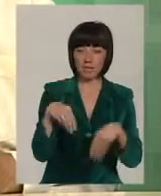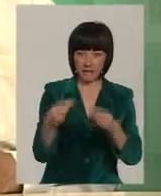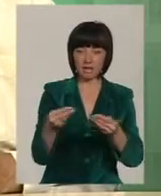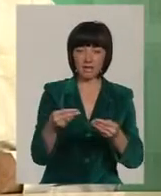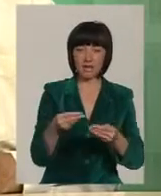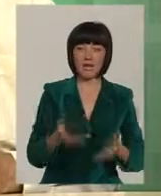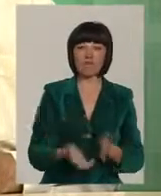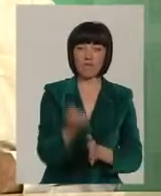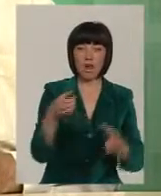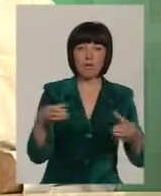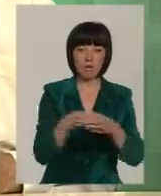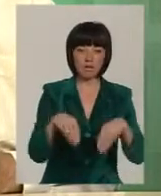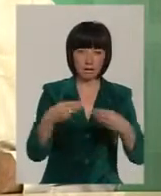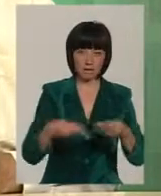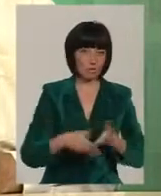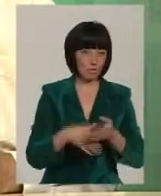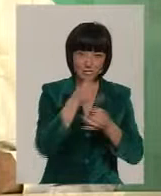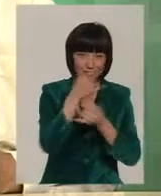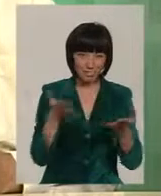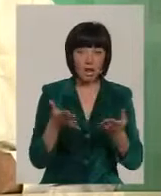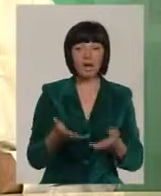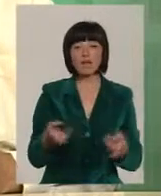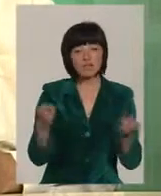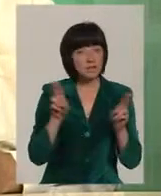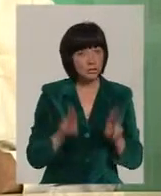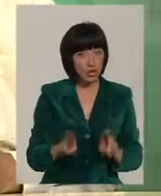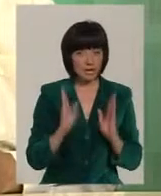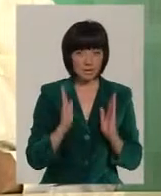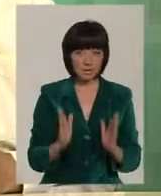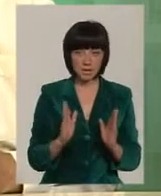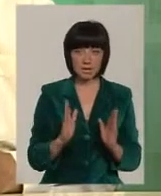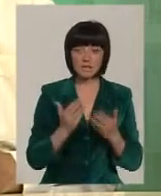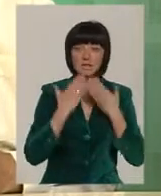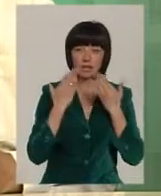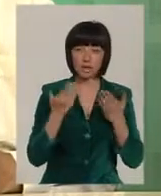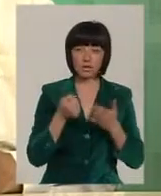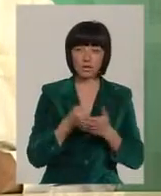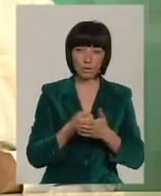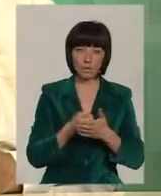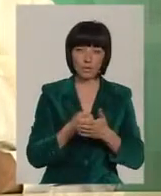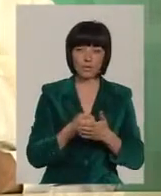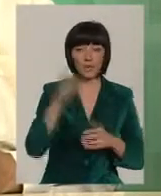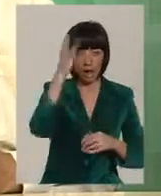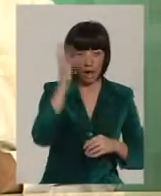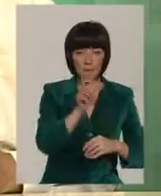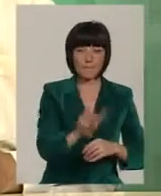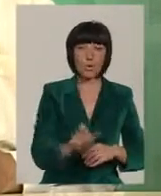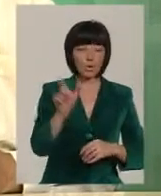дати допомогу. Тому нам залишається звертатися до подолян